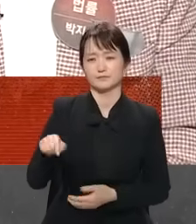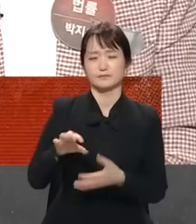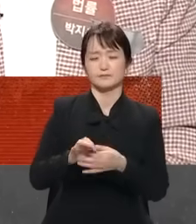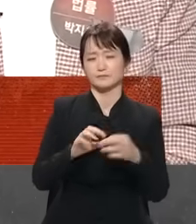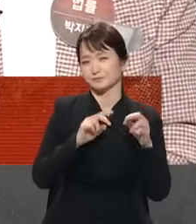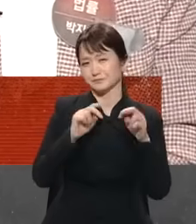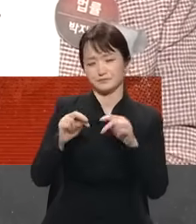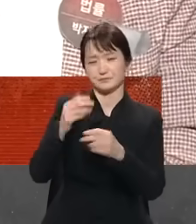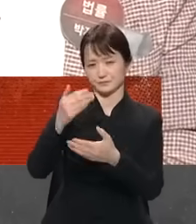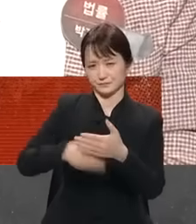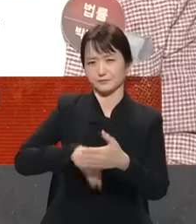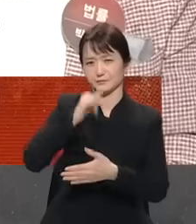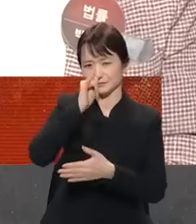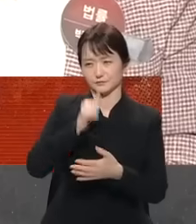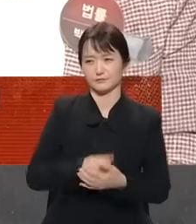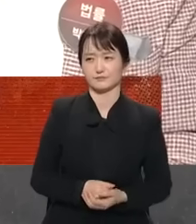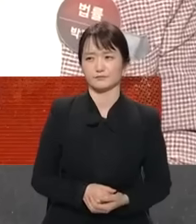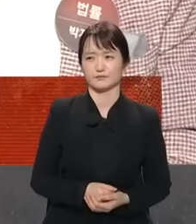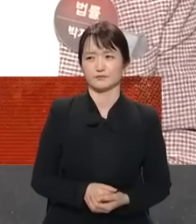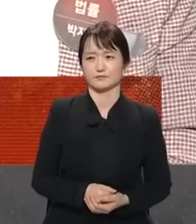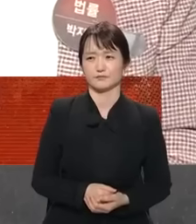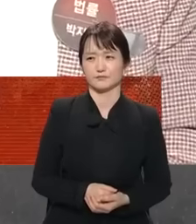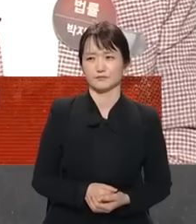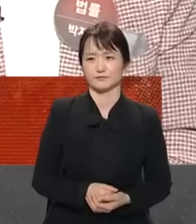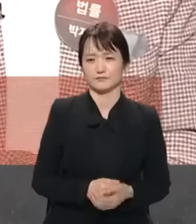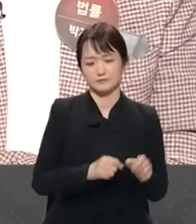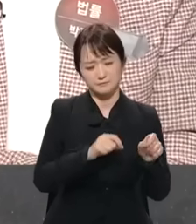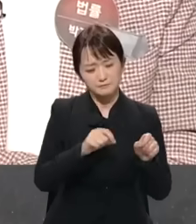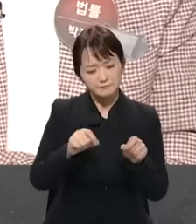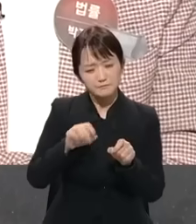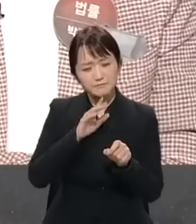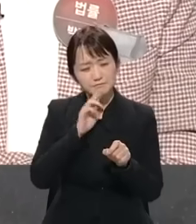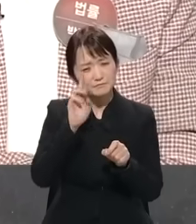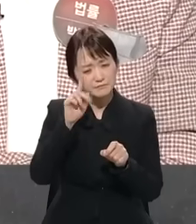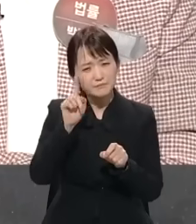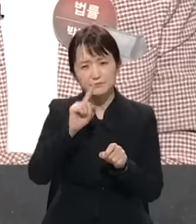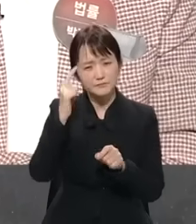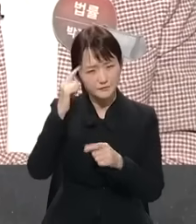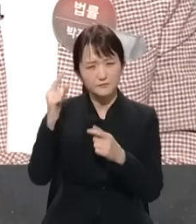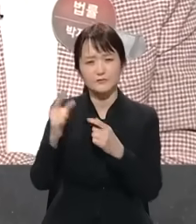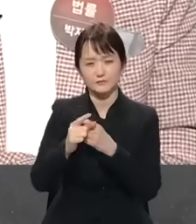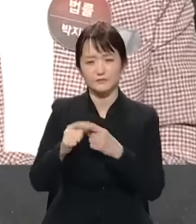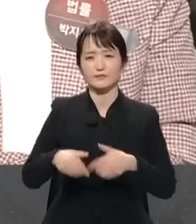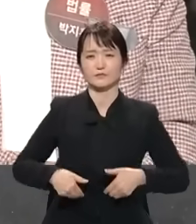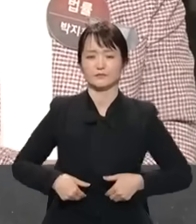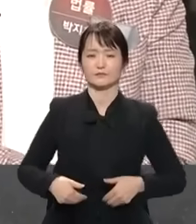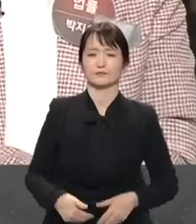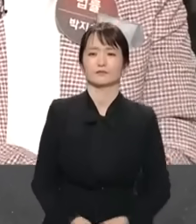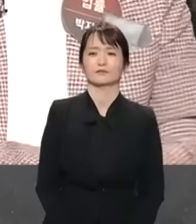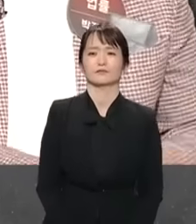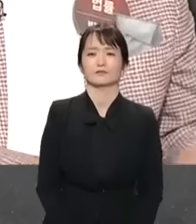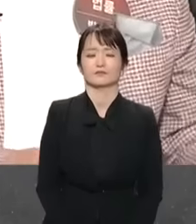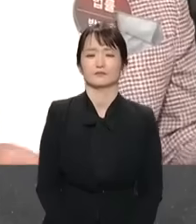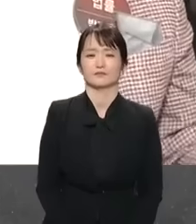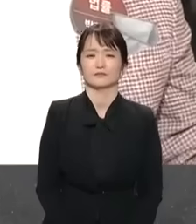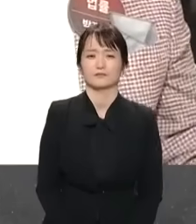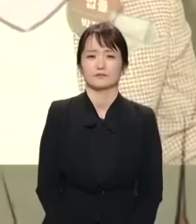있기 때문에 이걸 끌고 가는 게 더 맞는지 한번 좀 고민을 좀 해봐야 될 것 같습니다. 양 변호사님.